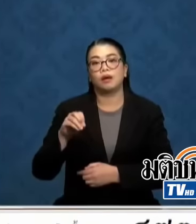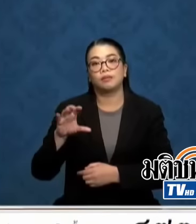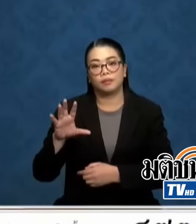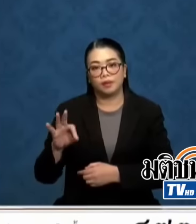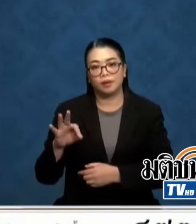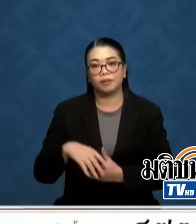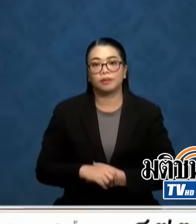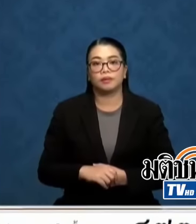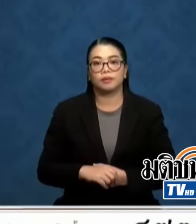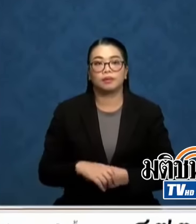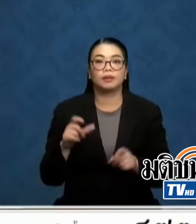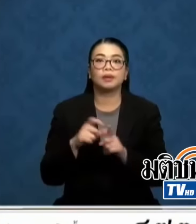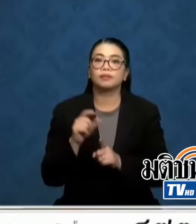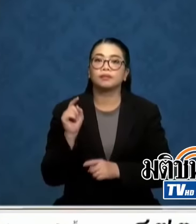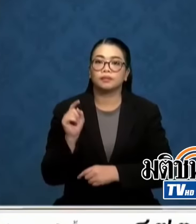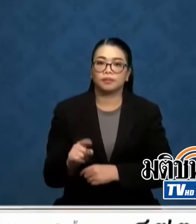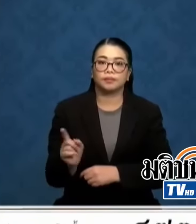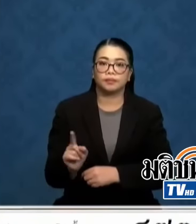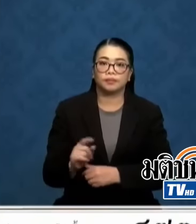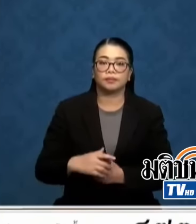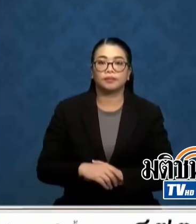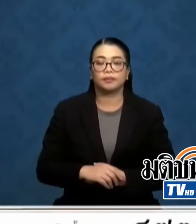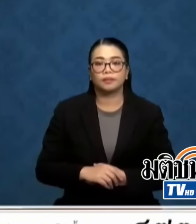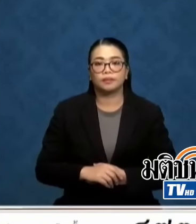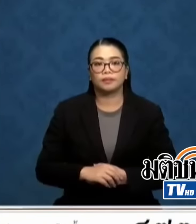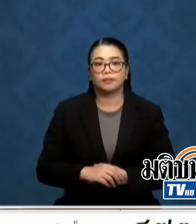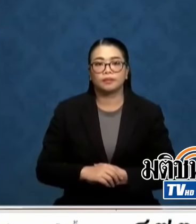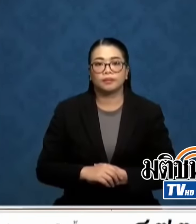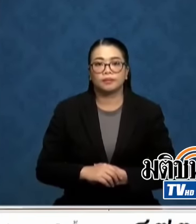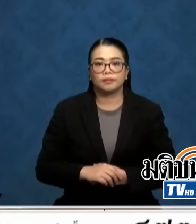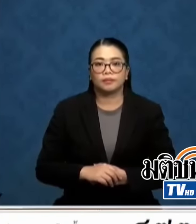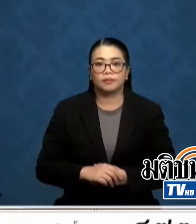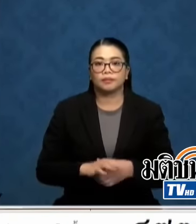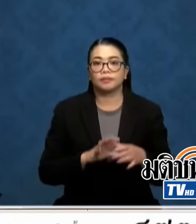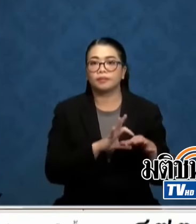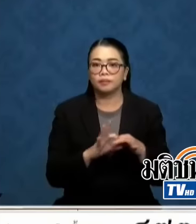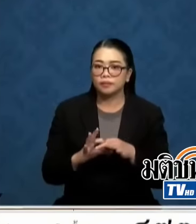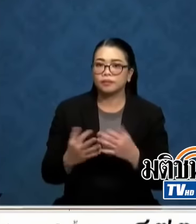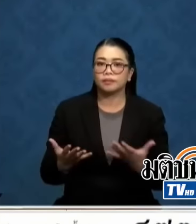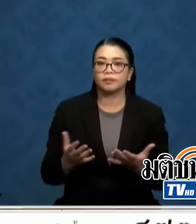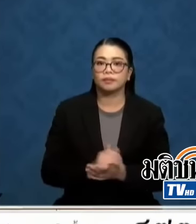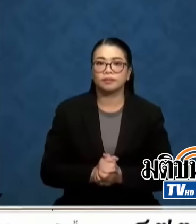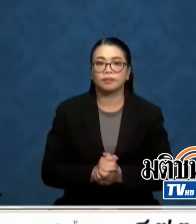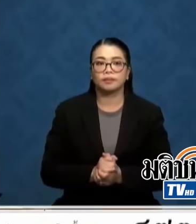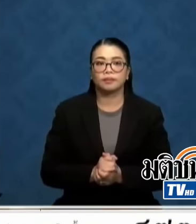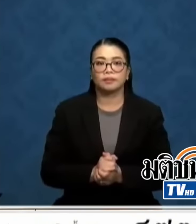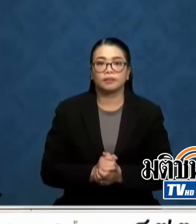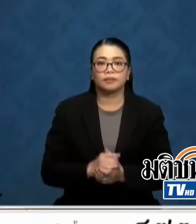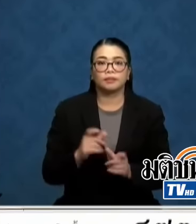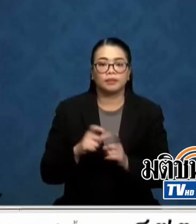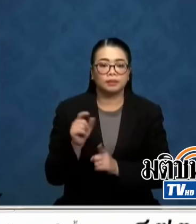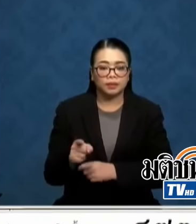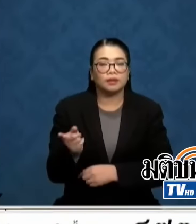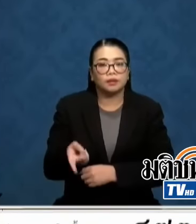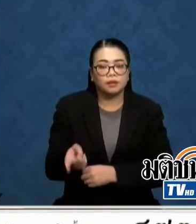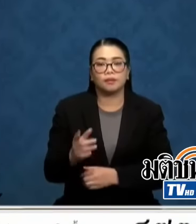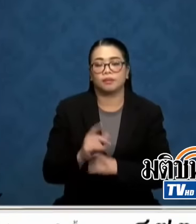57/25คำสั่งนี้มันล้อหรือสอดคล้องกับคำสั่งเดิม